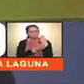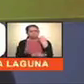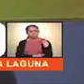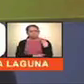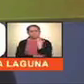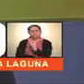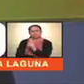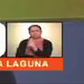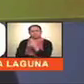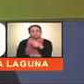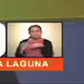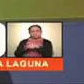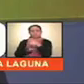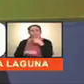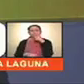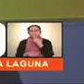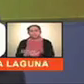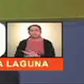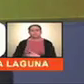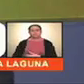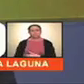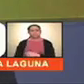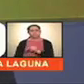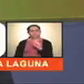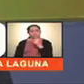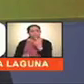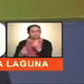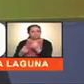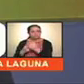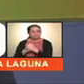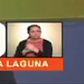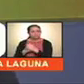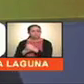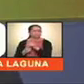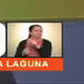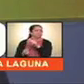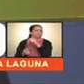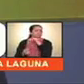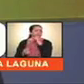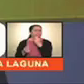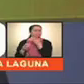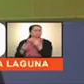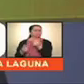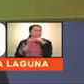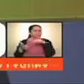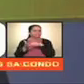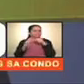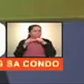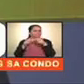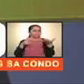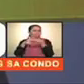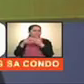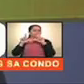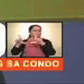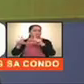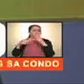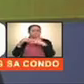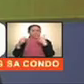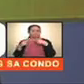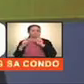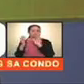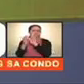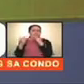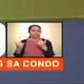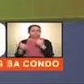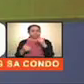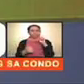Ano ginawa mo? Tinakas mo yung anak ko. Hindi. Alam mo sa ginawa mo? Sa mo? Hindi ako nagpapaariglo sa'yo. Ituloy ko yung demanda sa'yo kahit saan tayo magharap.